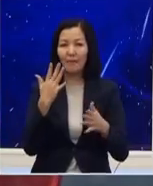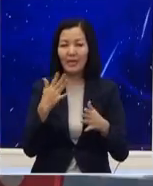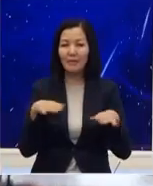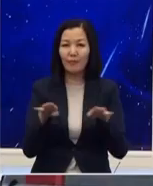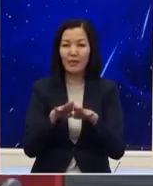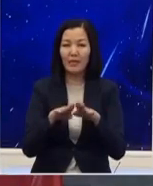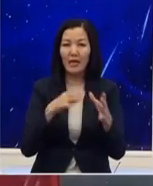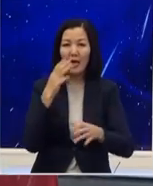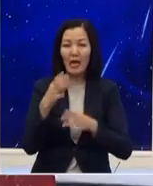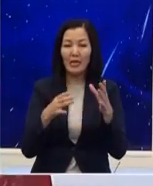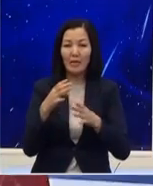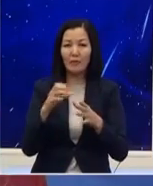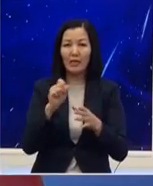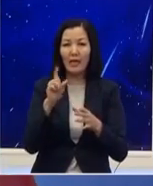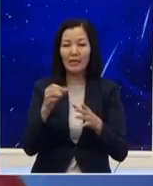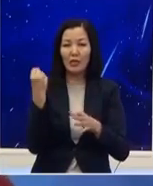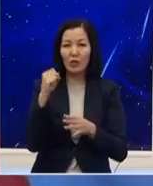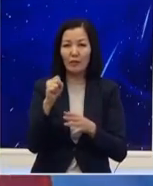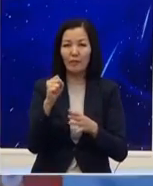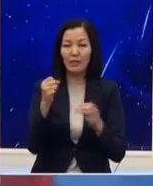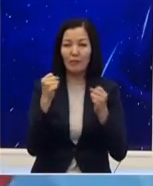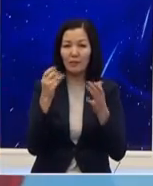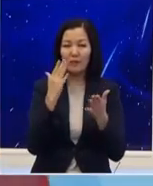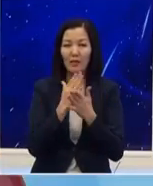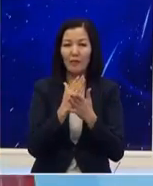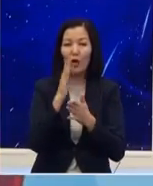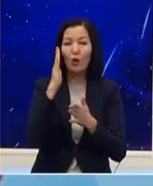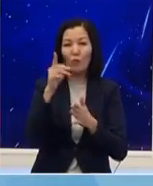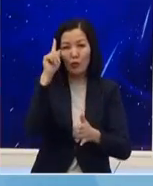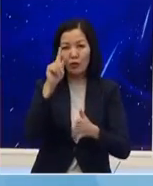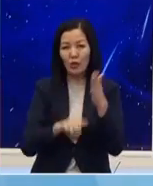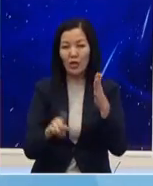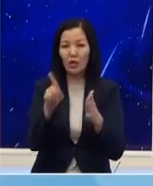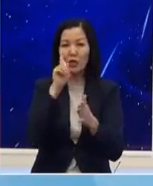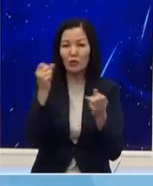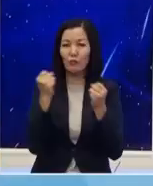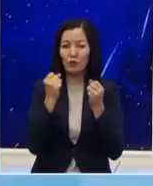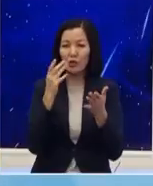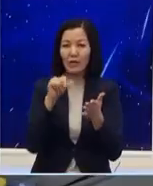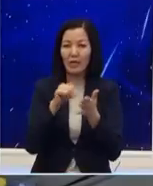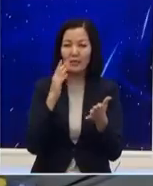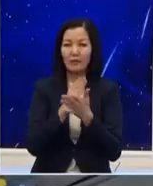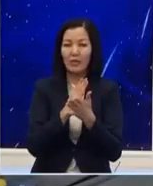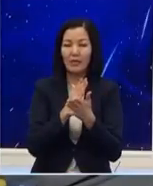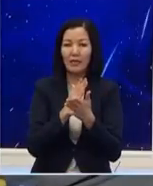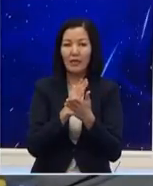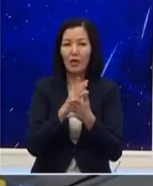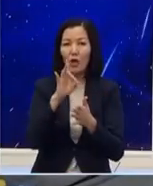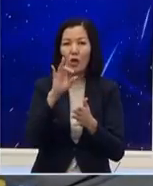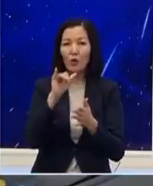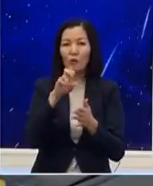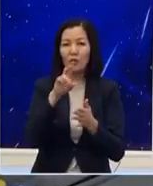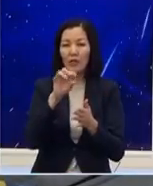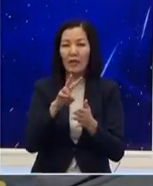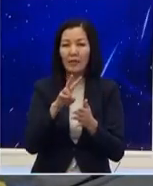әлем чемпионы мен Азия біріншілігінің жеңімпаздары бар. Сонымен қатар болашағына зор үміт күттіретін жас спортшылар да қатысып жатыр. Солардың бірі Руслан